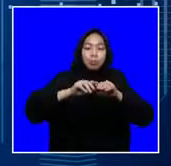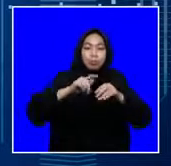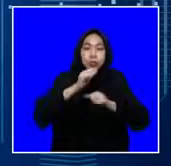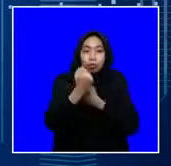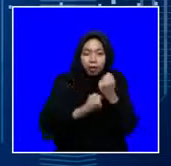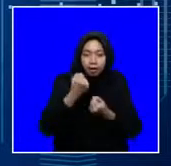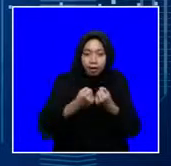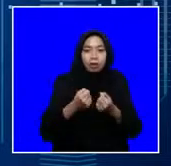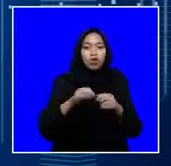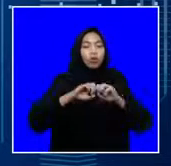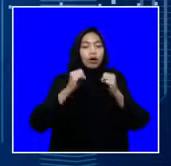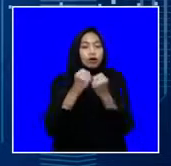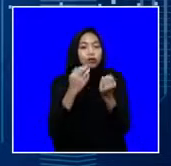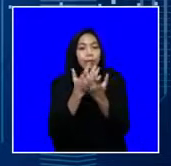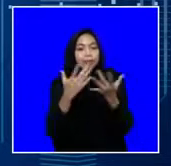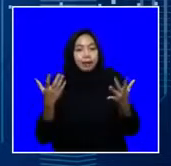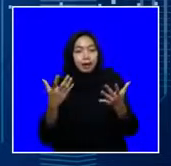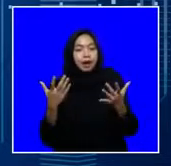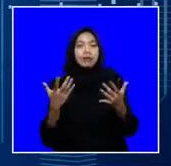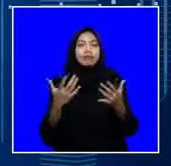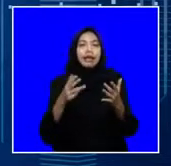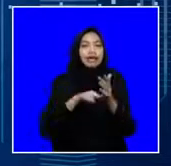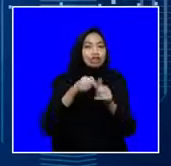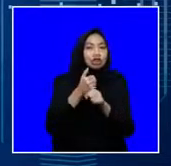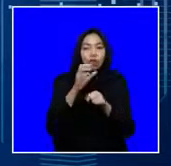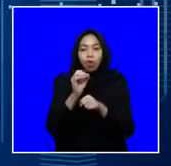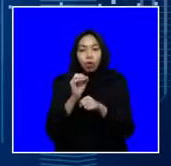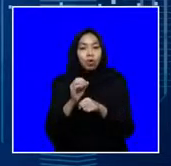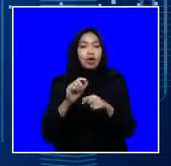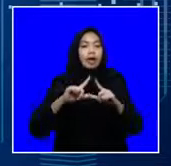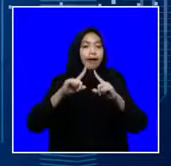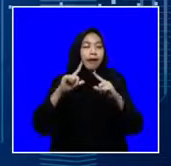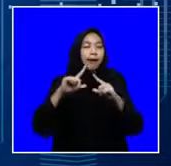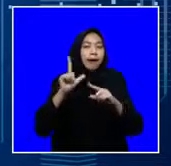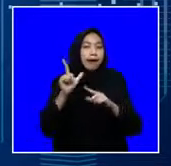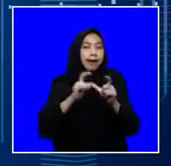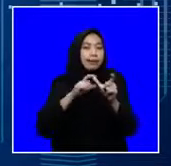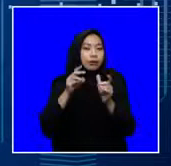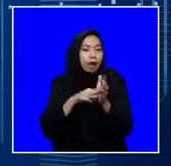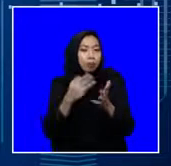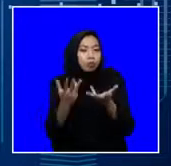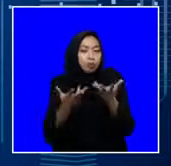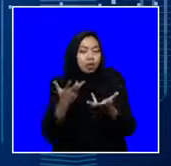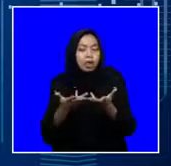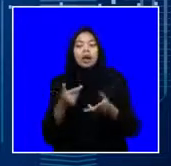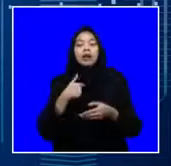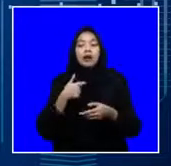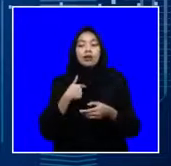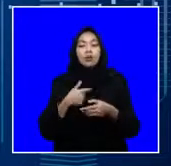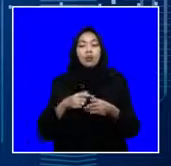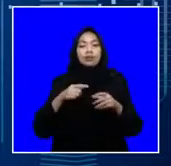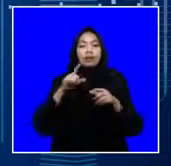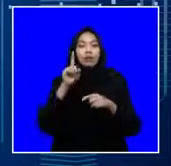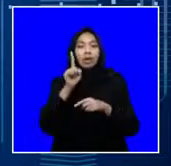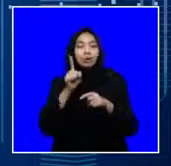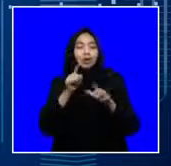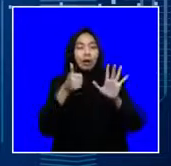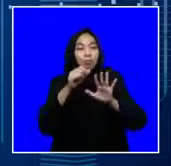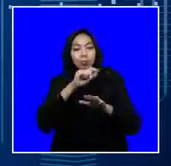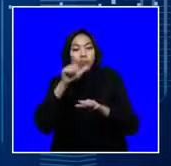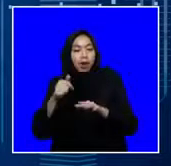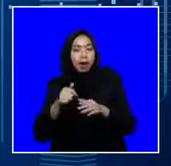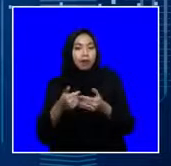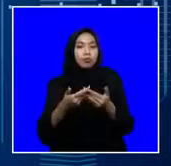organisasi masyarakat, atau organisasi nirlaba, ataupun studi independen bersertifikat untuk mendapatkan misalnya satu course di bidang